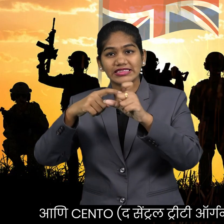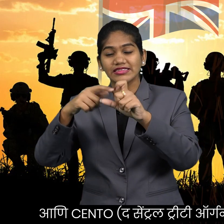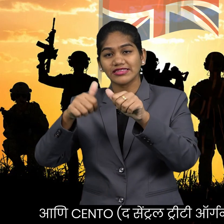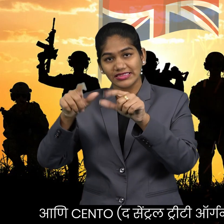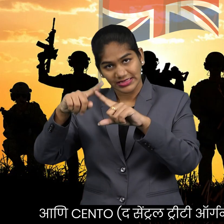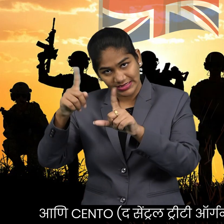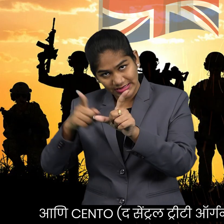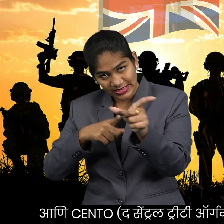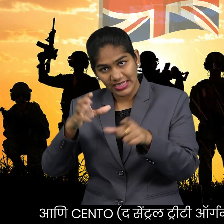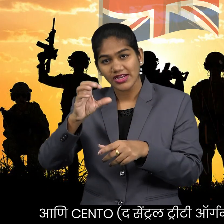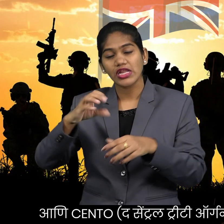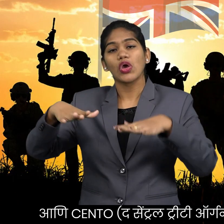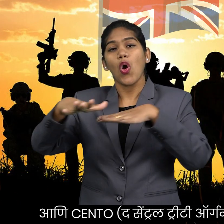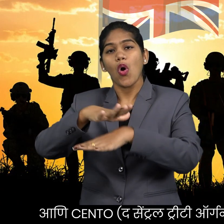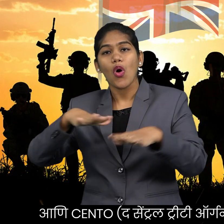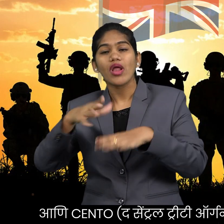होती.